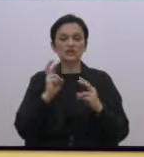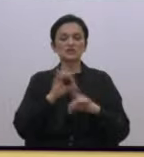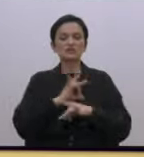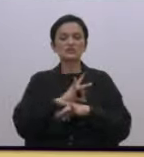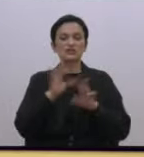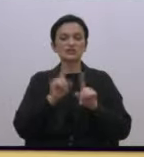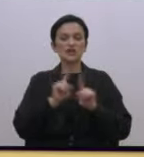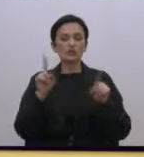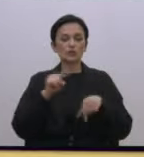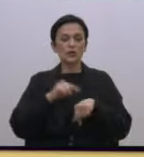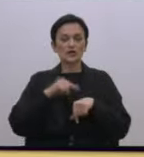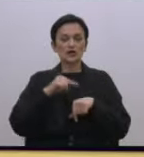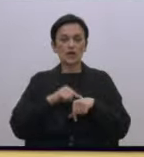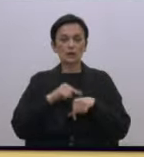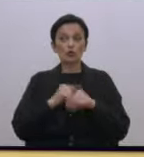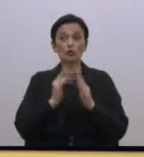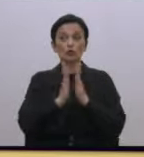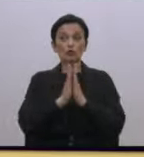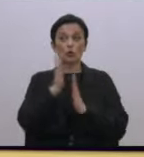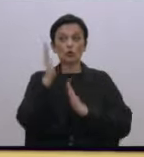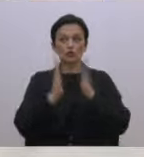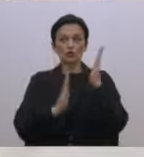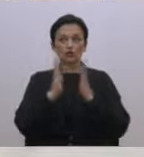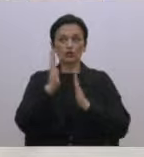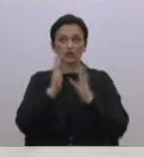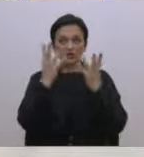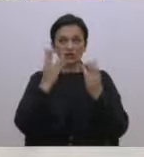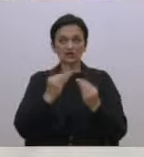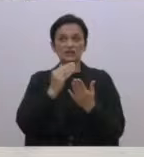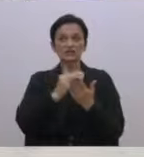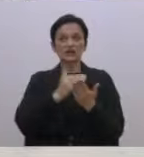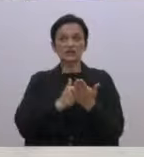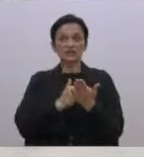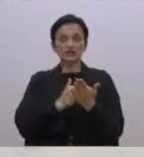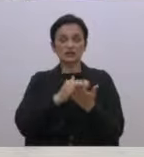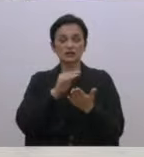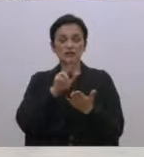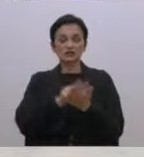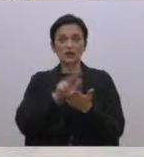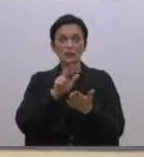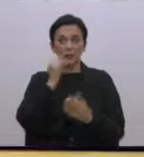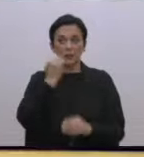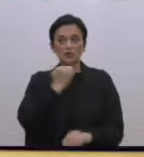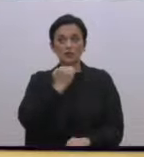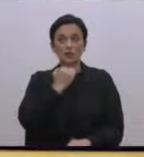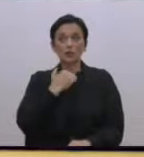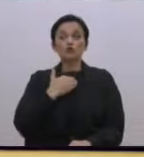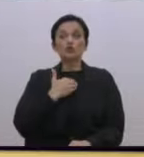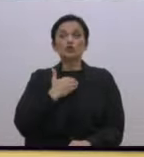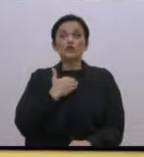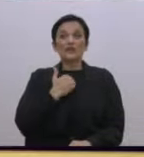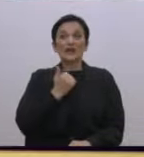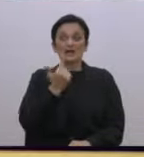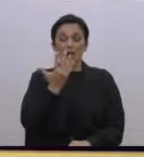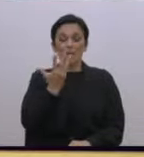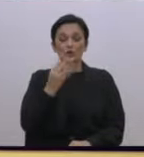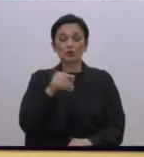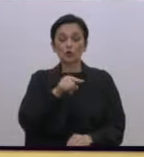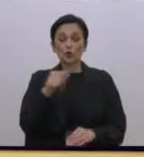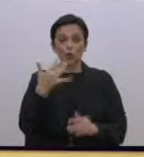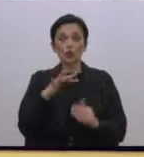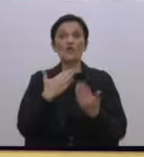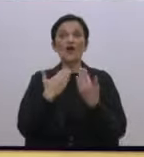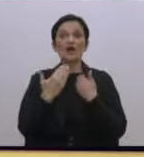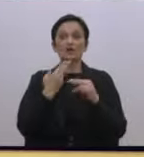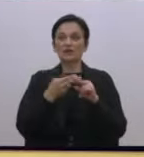განსაკუთრებული განწყობა. ვთხოვთ ახლა ხელისაწერი დავამტკიცოთ დღის წესრიგი. მადლობა. ჩვენ რამდენიმე წუთში გვექნება უკვე კენჭის